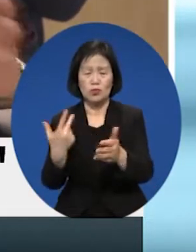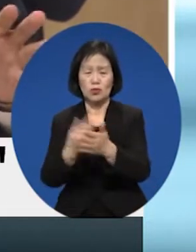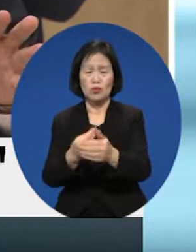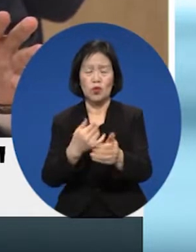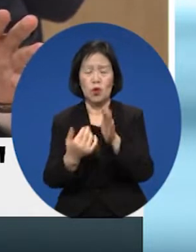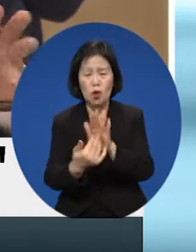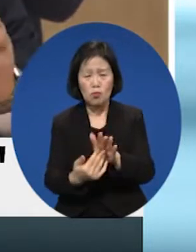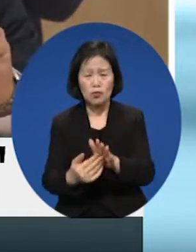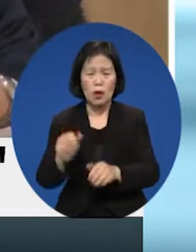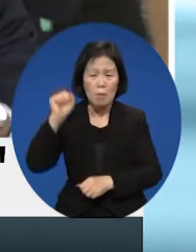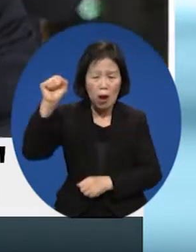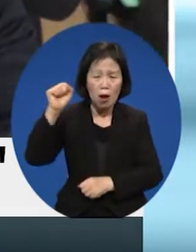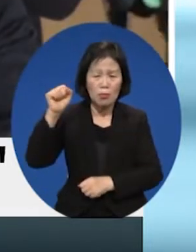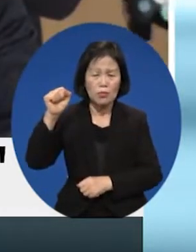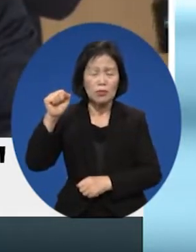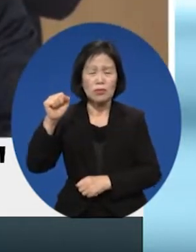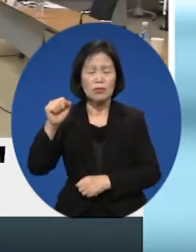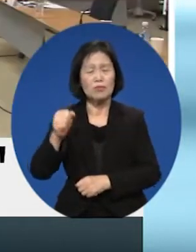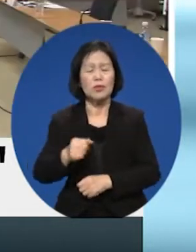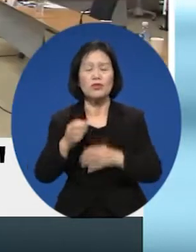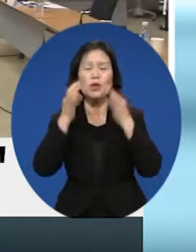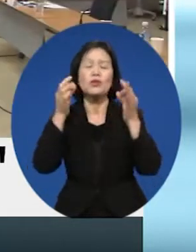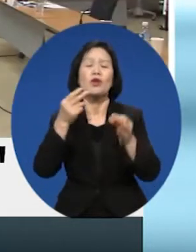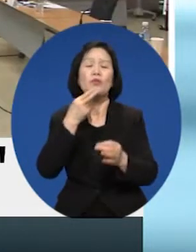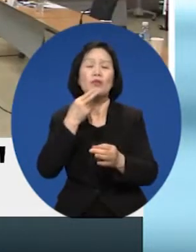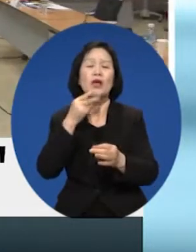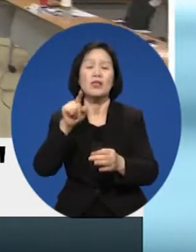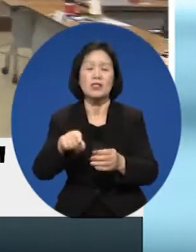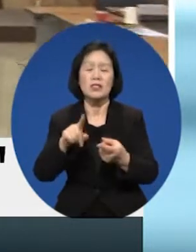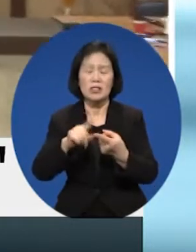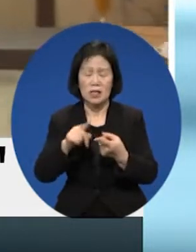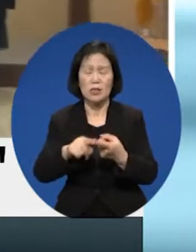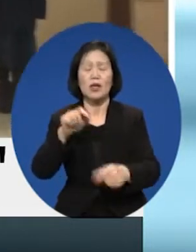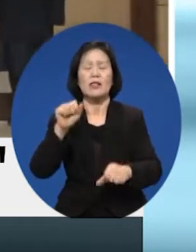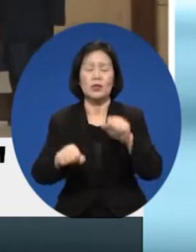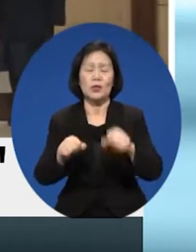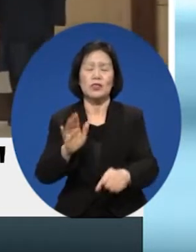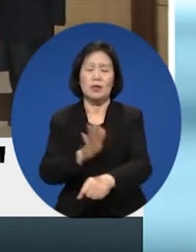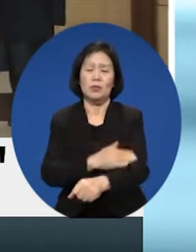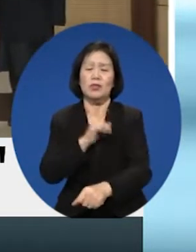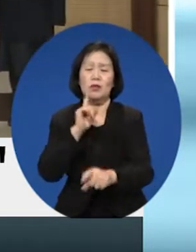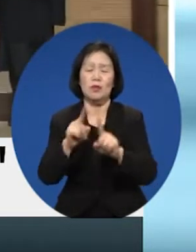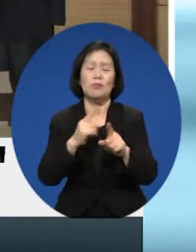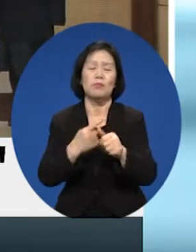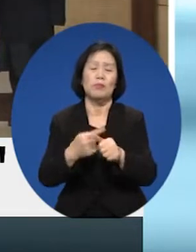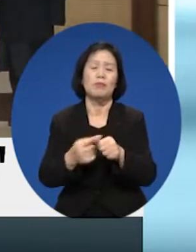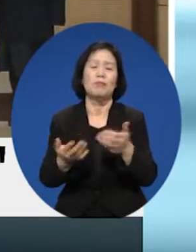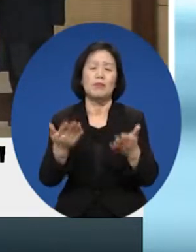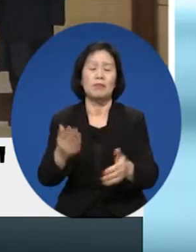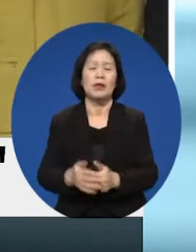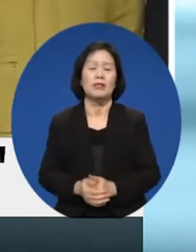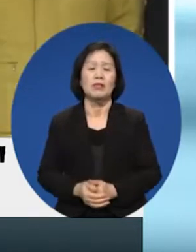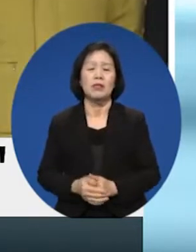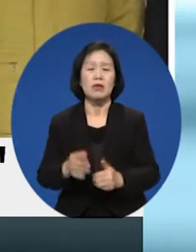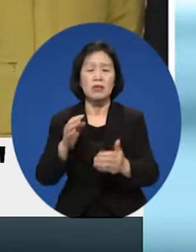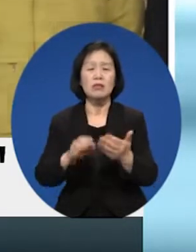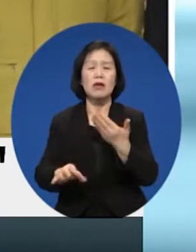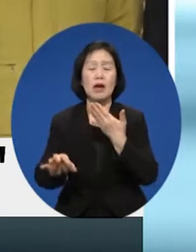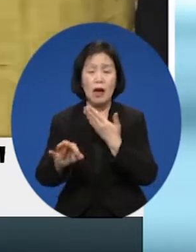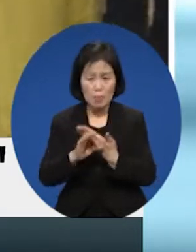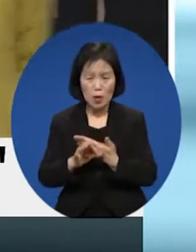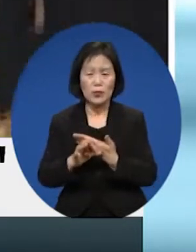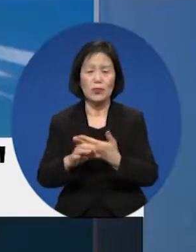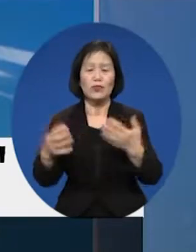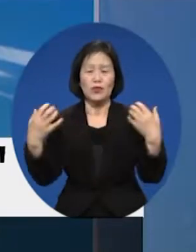이거는 터무니없는 내용이거든요. 그러니까 네. 그런 행동이 잘못됐다고 했기 때문에 그런 부분을 조치를 해나간다면 정부도